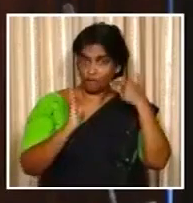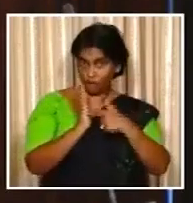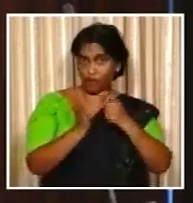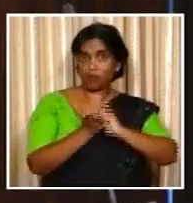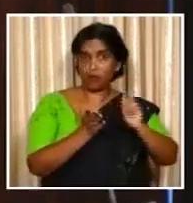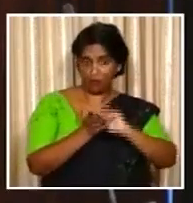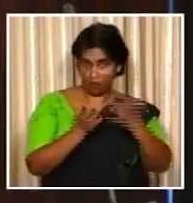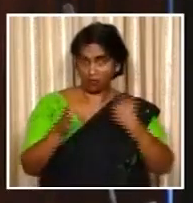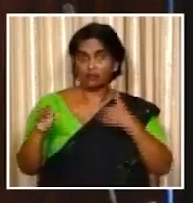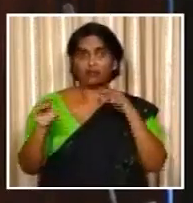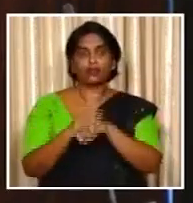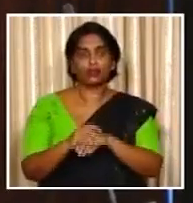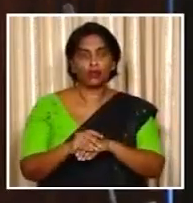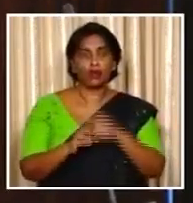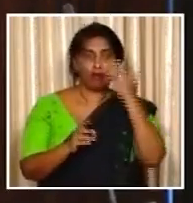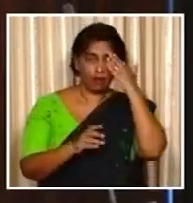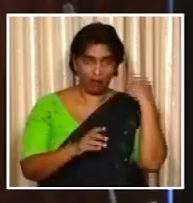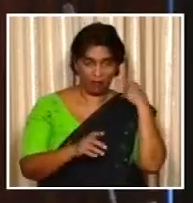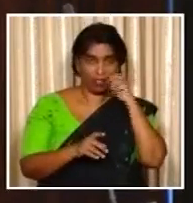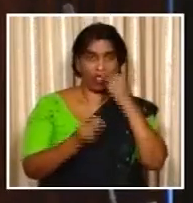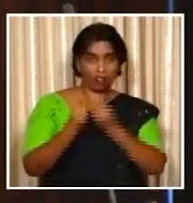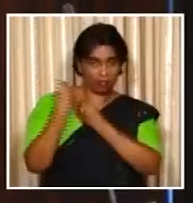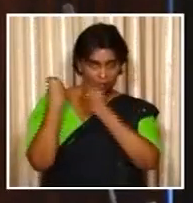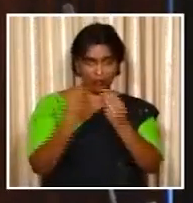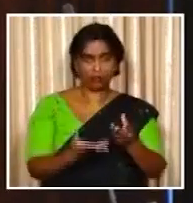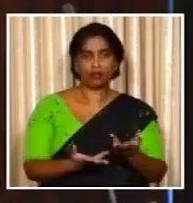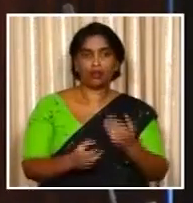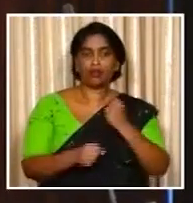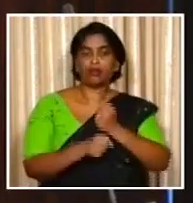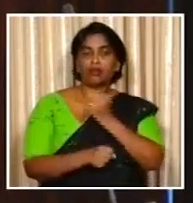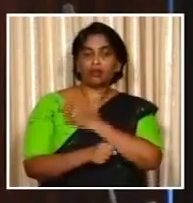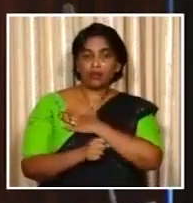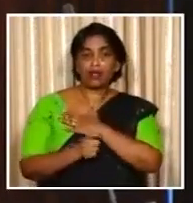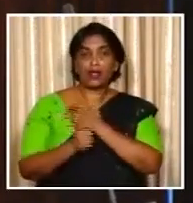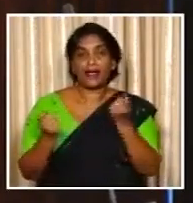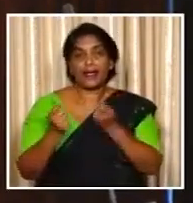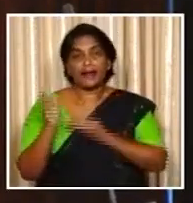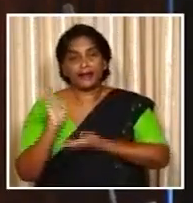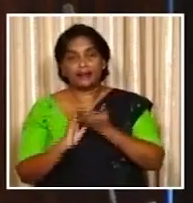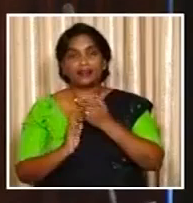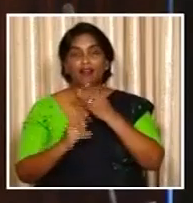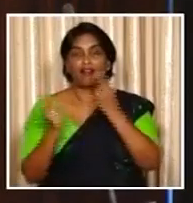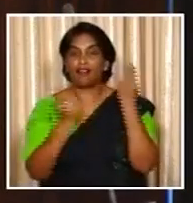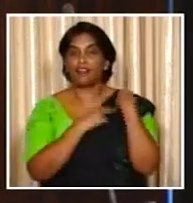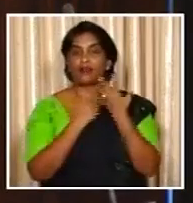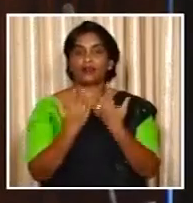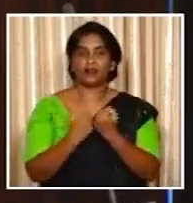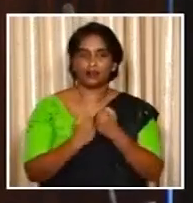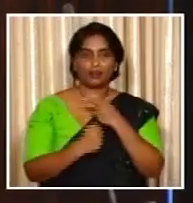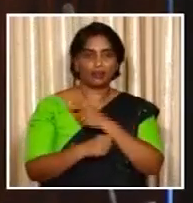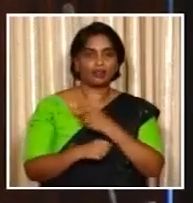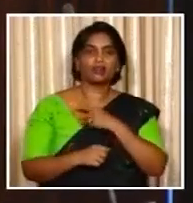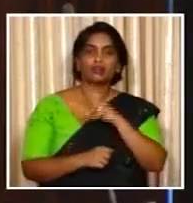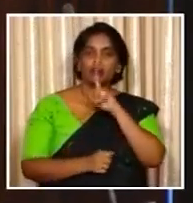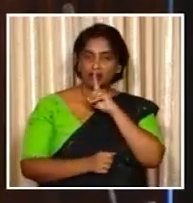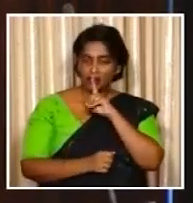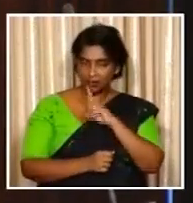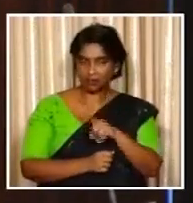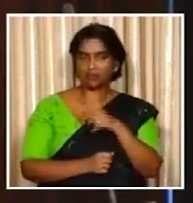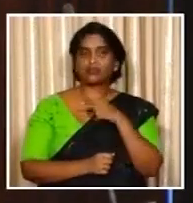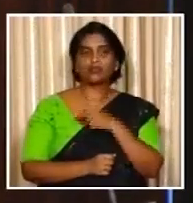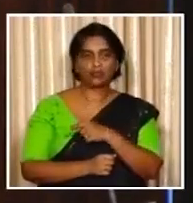ආවද? එතුමාගේ අම්මා තාත්තා ලියලා දුන්නද? ගෝඨාභයසේකරට කඩේ ගිහිල්ලා තනතුර ගත්තේ. ඒ නිසා මම ඉතාමත් පැහැදිලිව